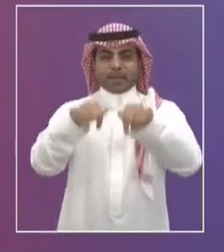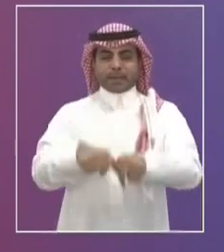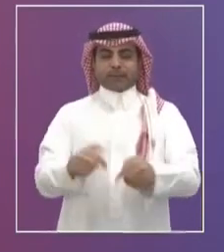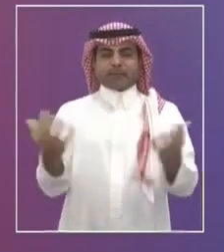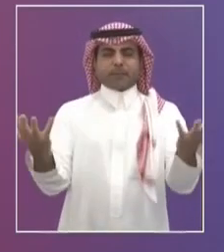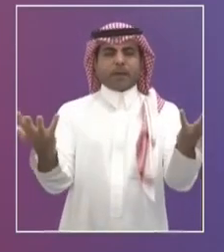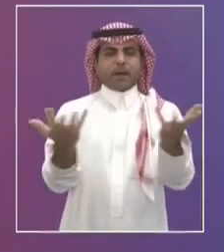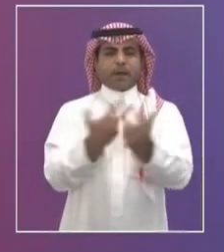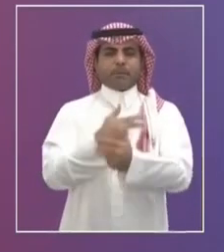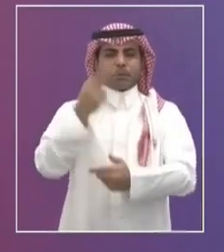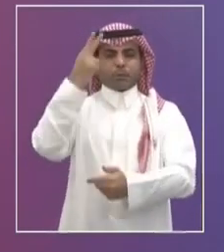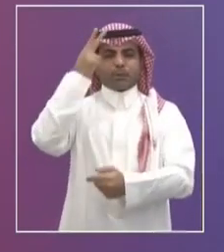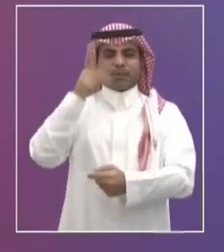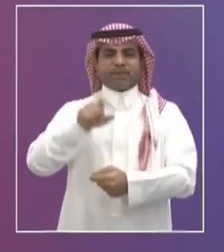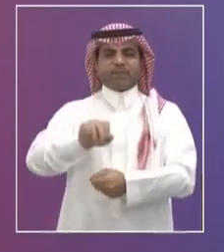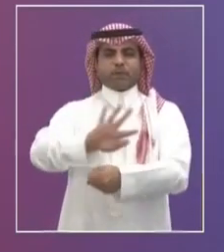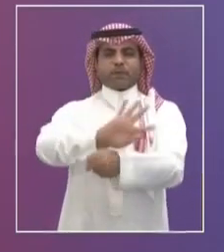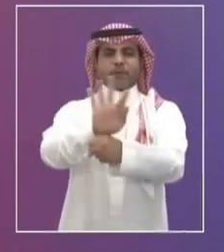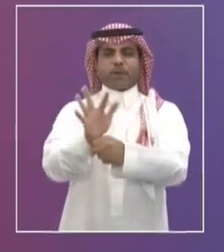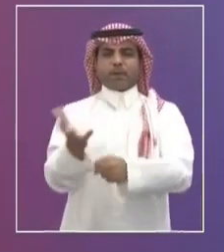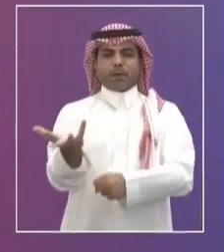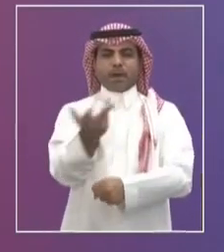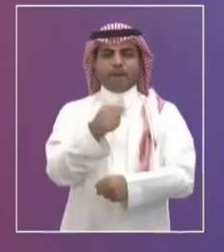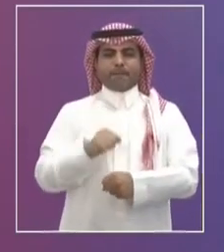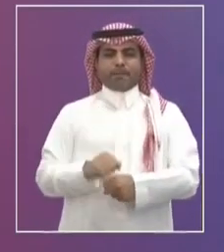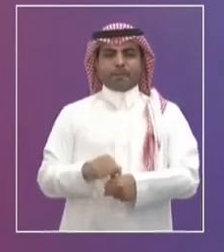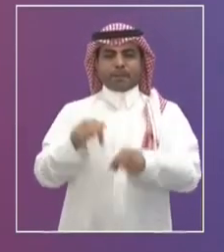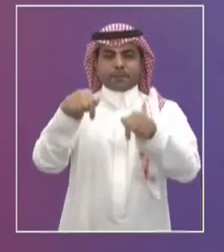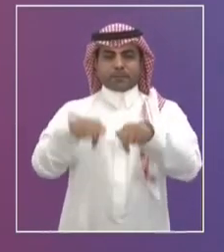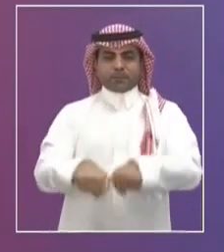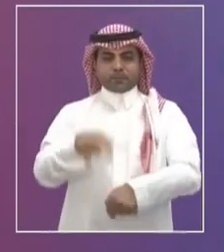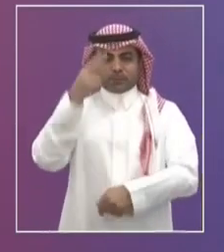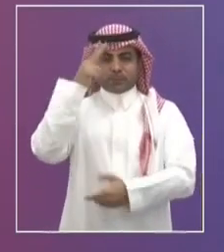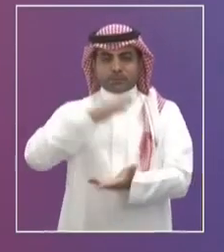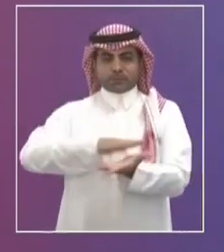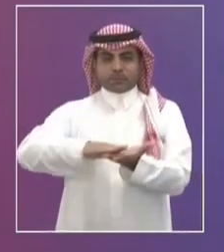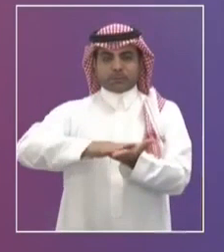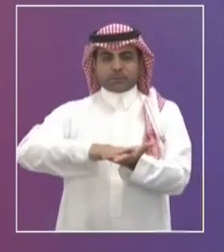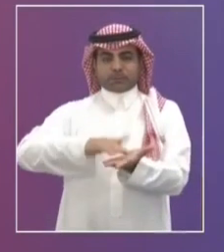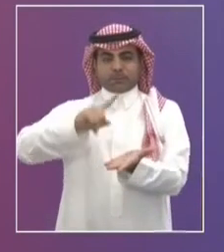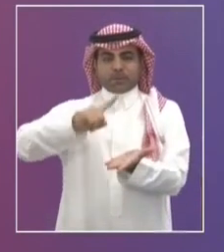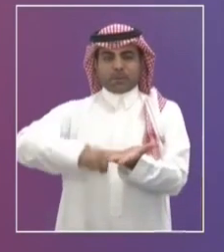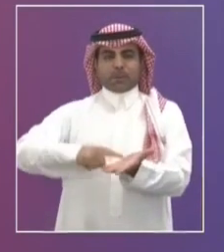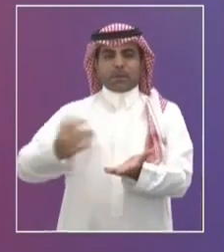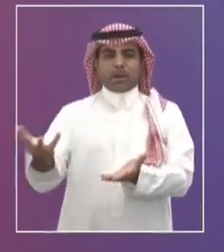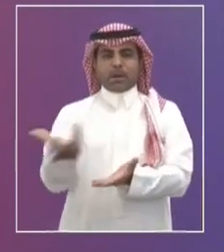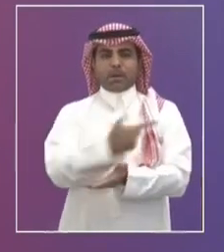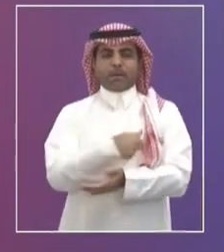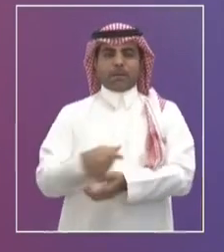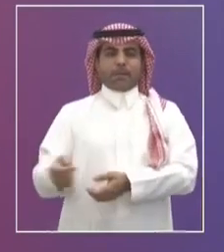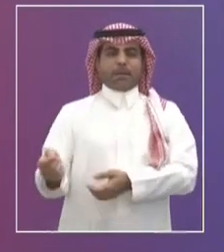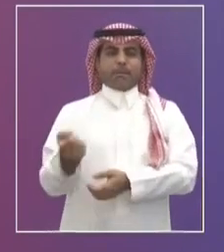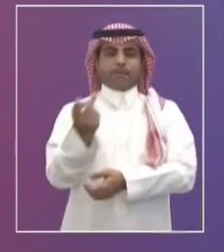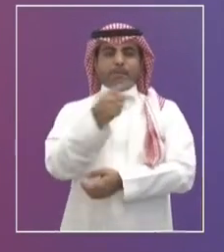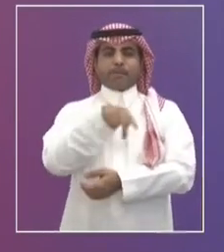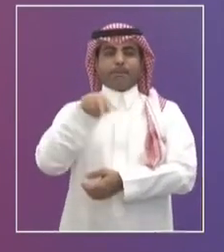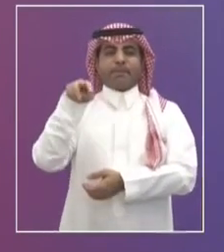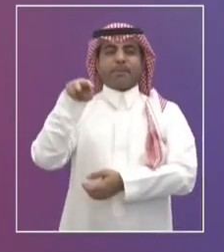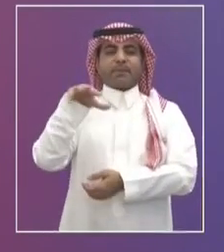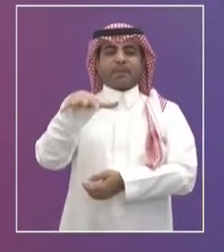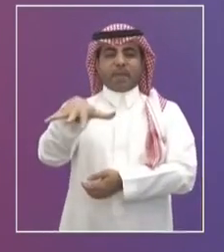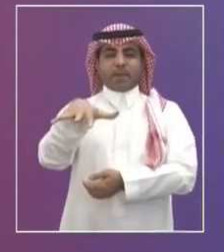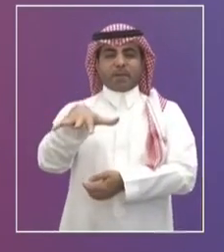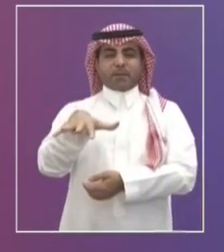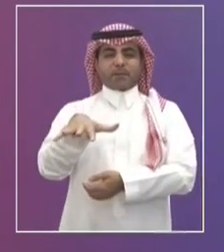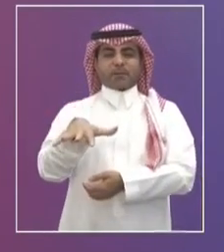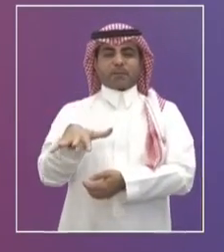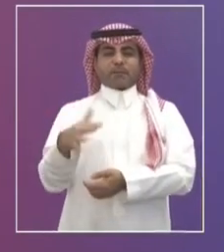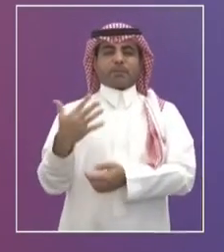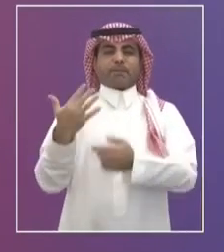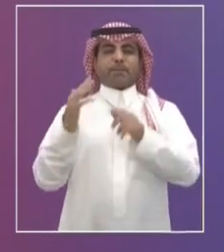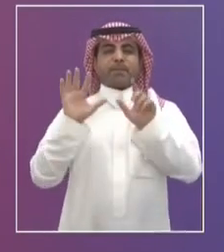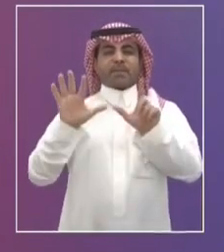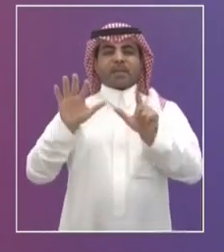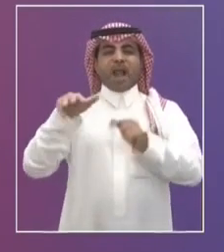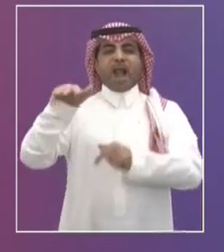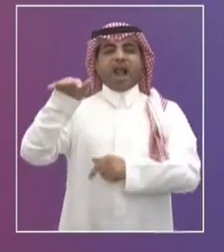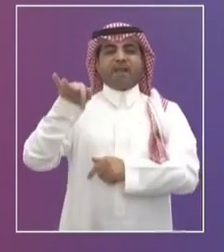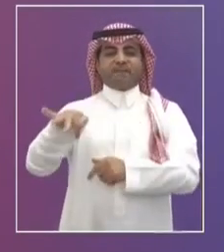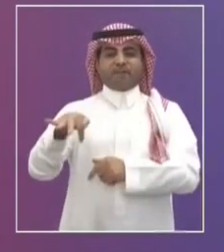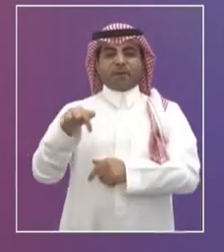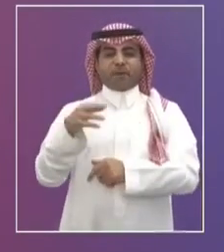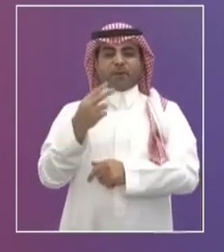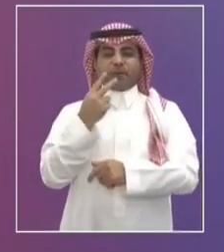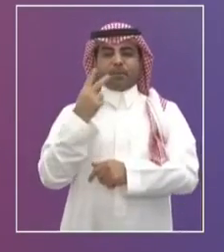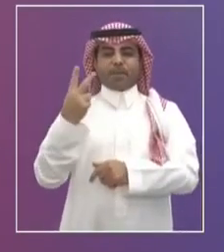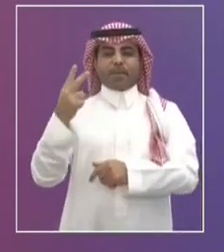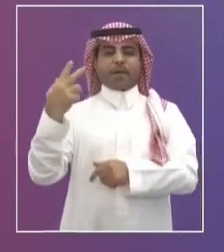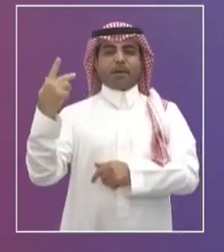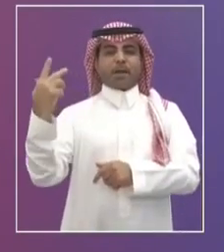إجمالي الحالات في المملكة العربية السعودية، الآن نصل بالحالات المؤكدة في المملكة العربية السعودية ل 217,108 حالة مؤكدة منذ بدء الجائحة